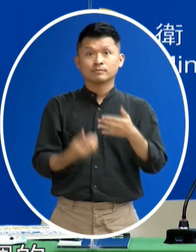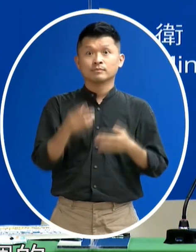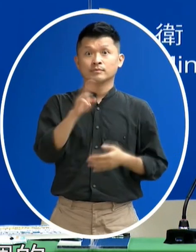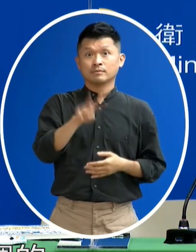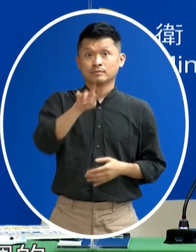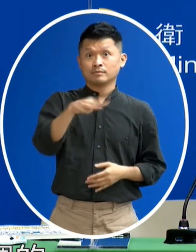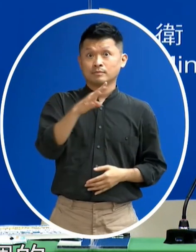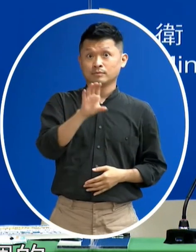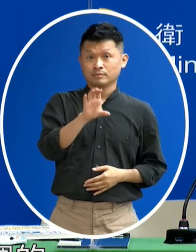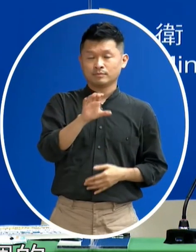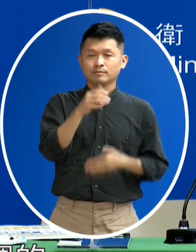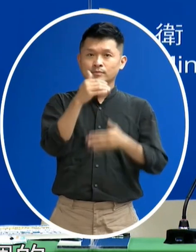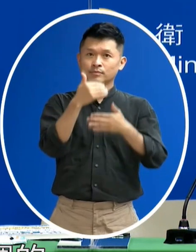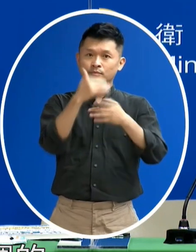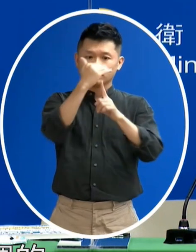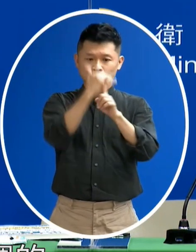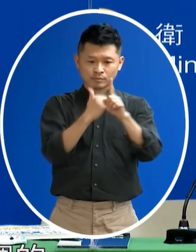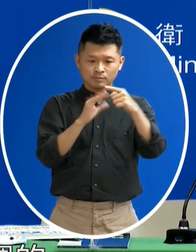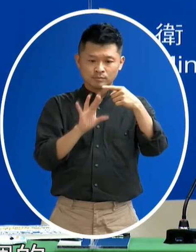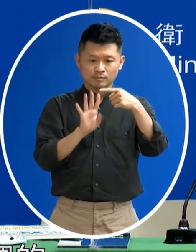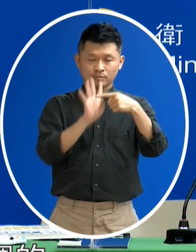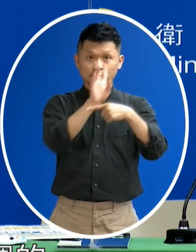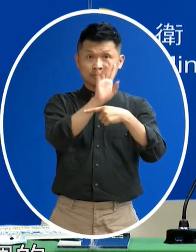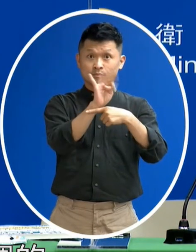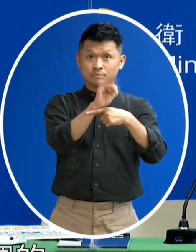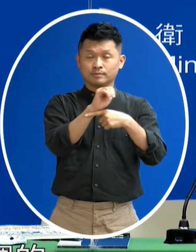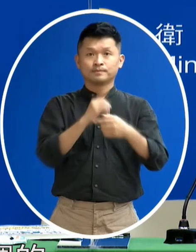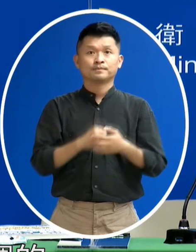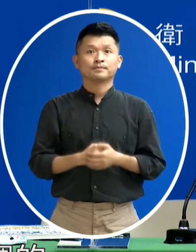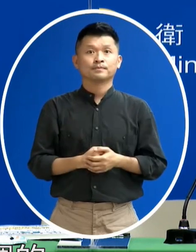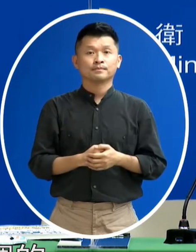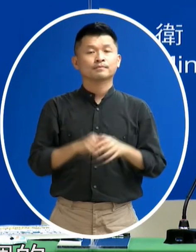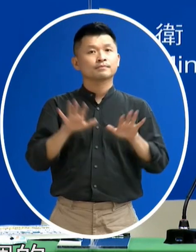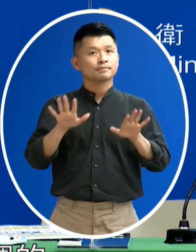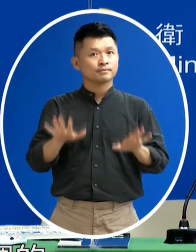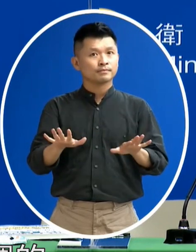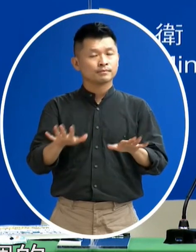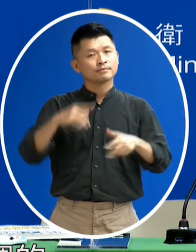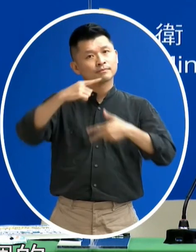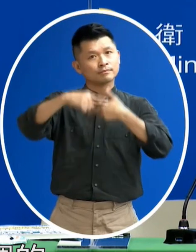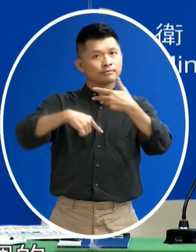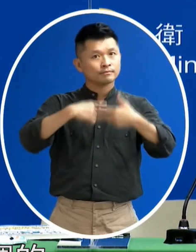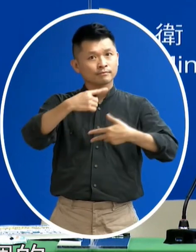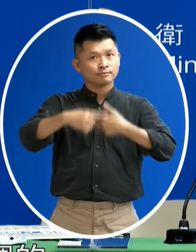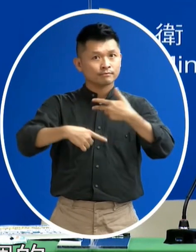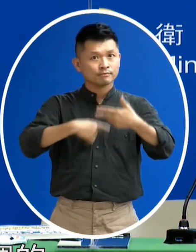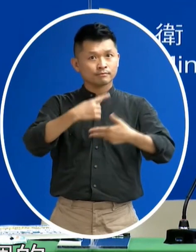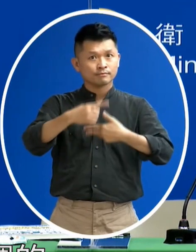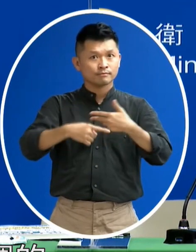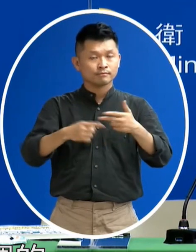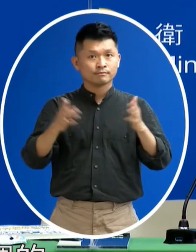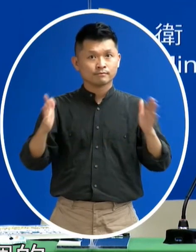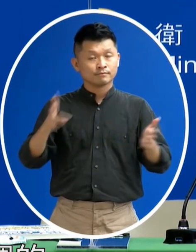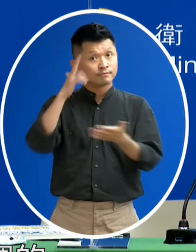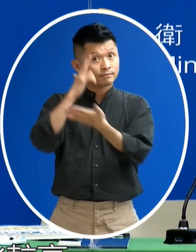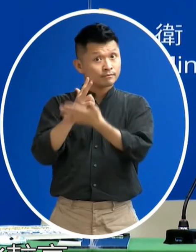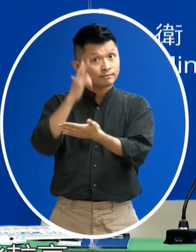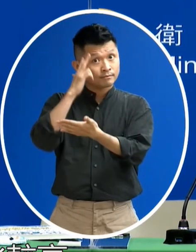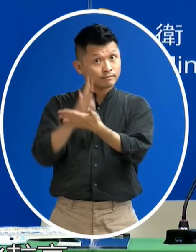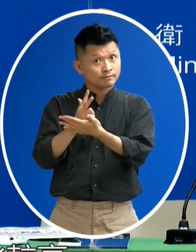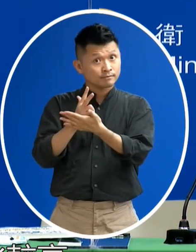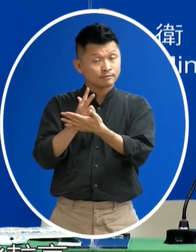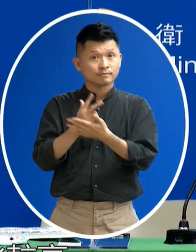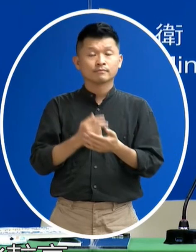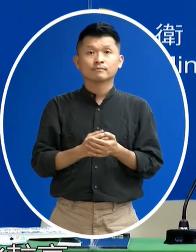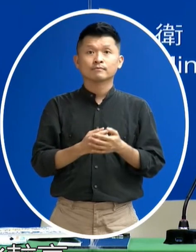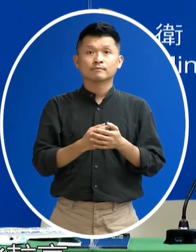大概下降了 9.7% 啊。那目前就是还在一周的这个每周的这个规